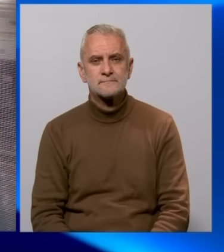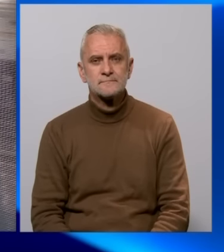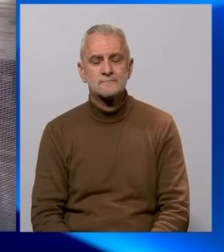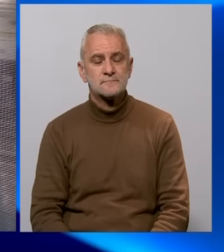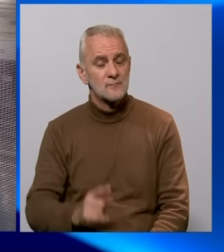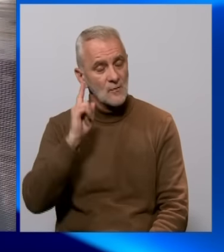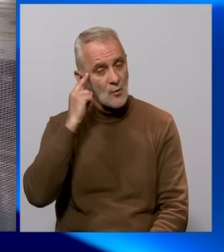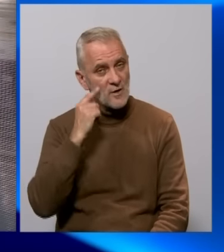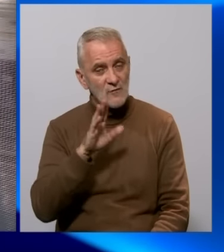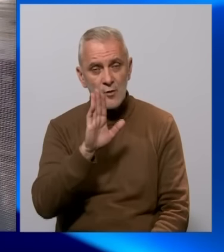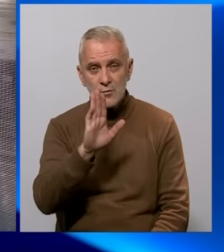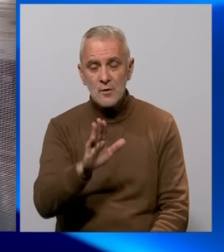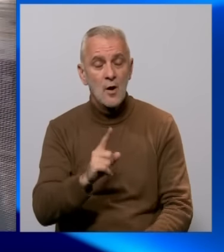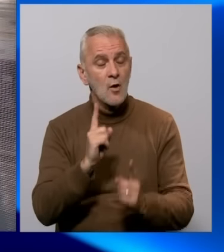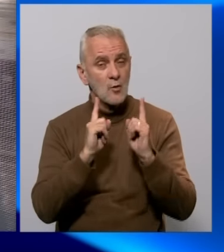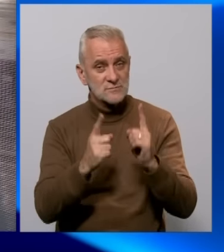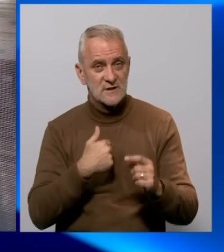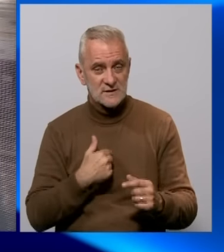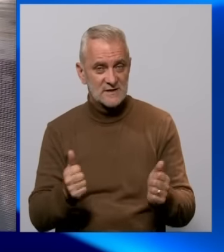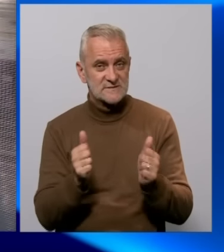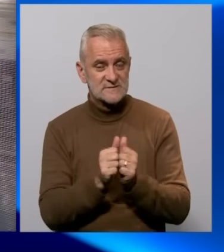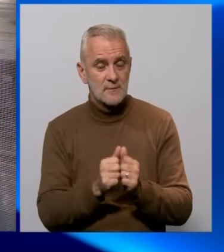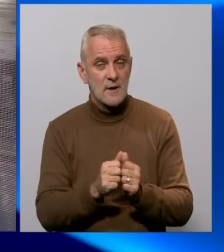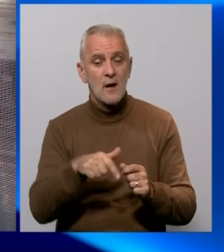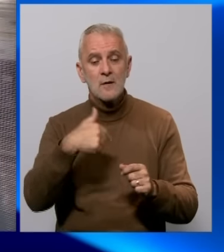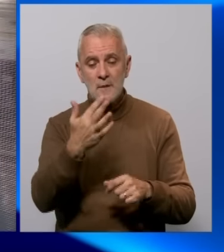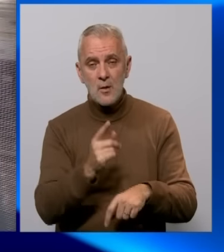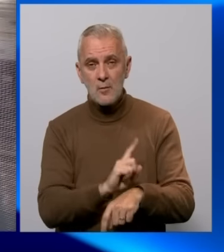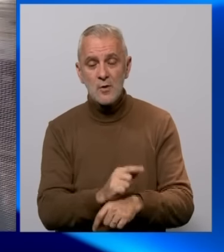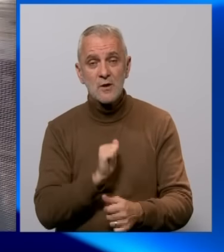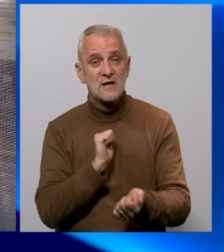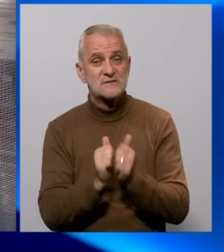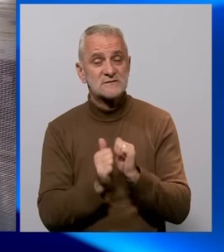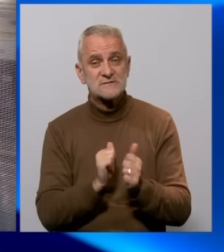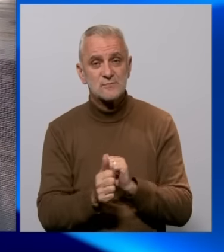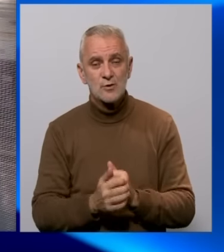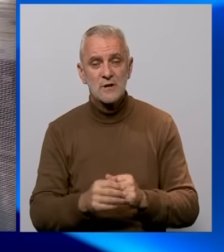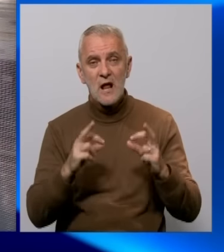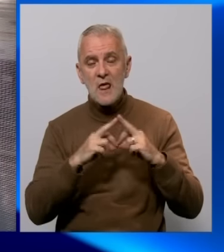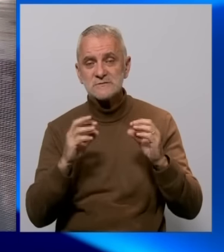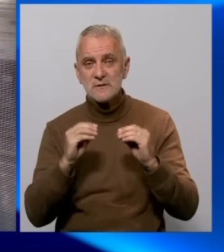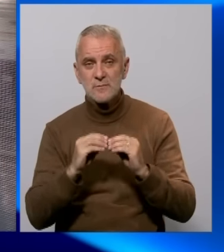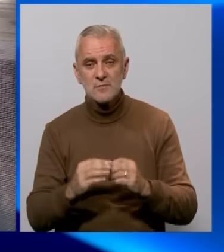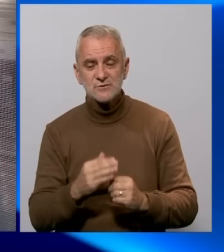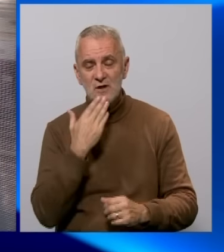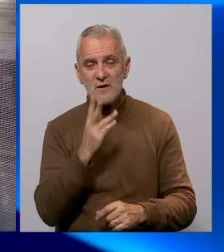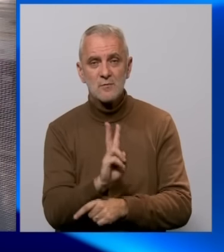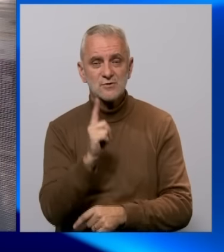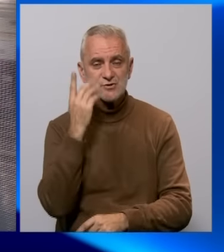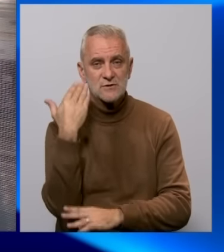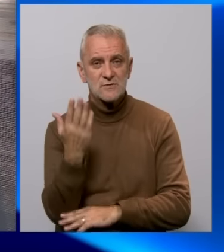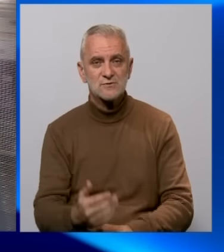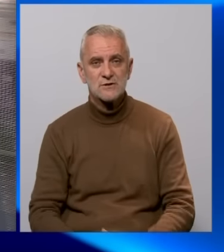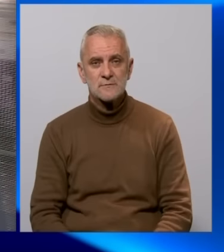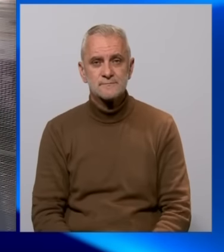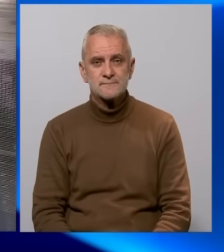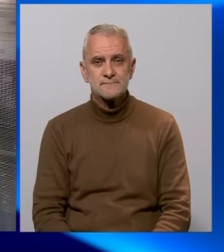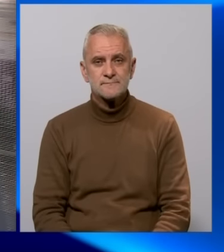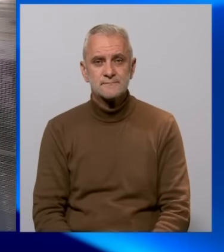U Dnevniku toliko, ostanite i dalje s nama u narednim minutama sport i kolega Aleksandar Babić. Hvala na pažnji i doviđenje.